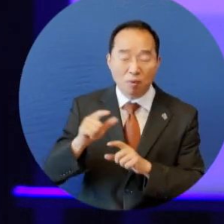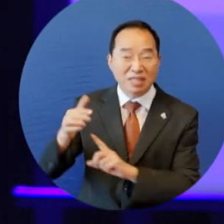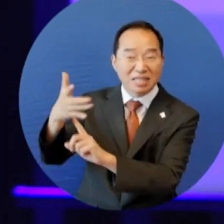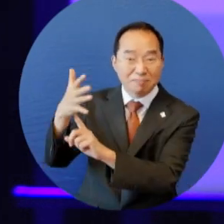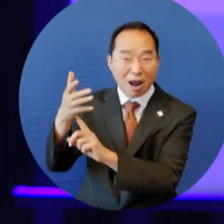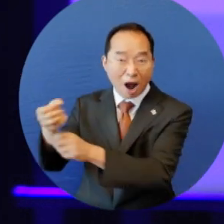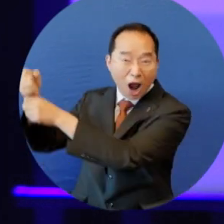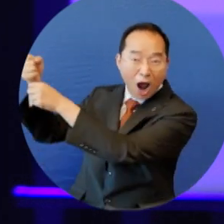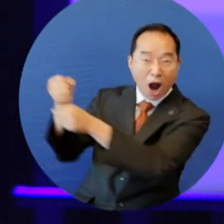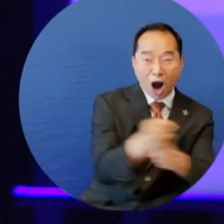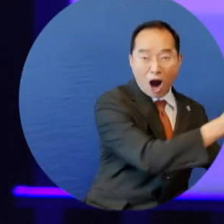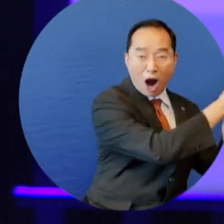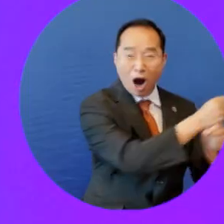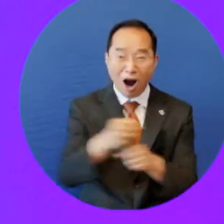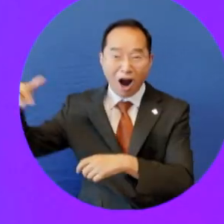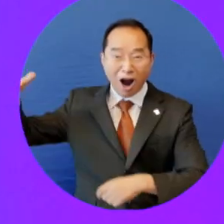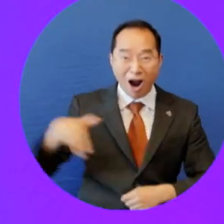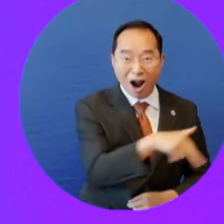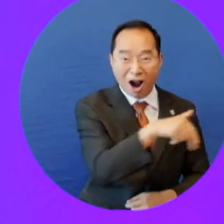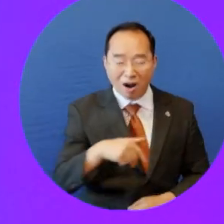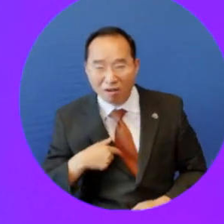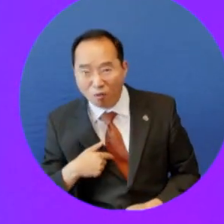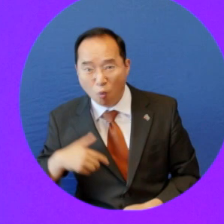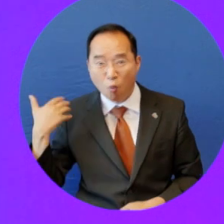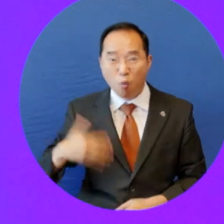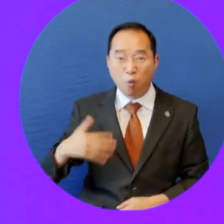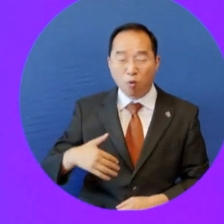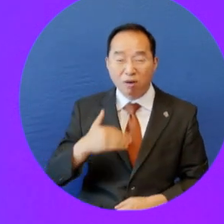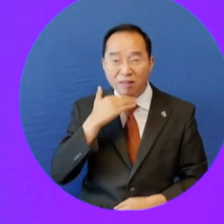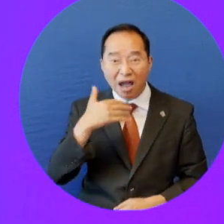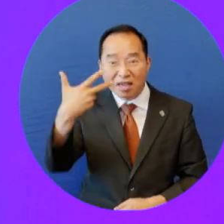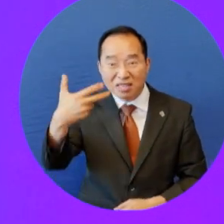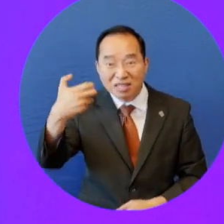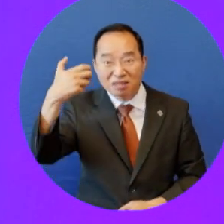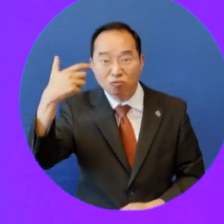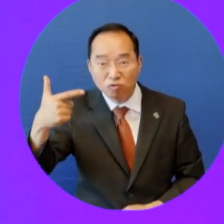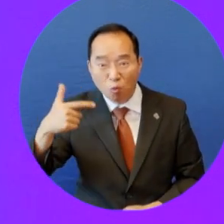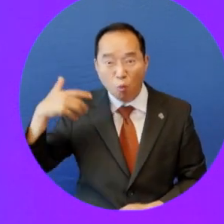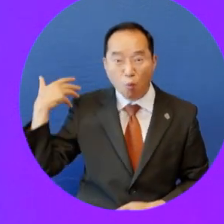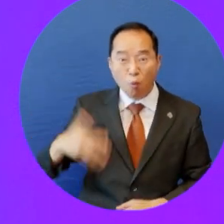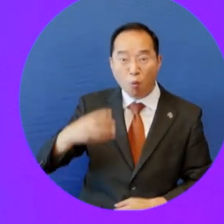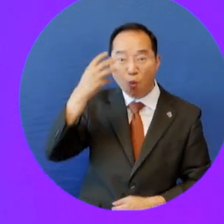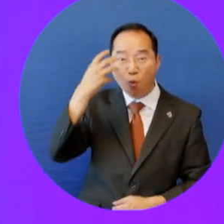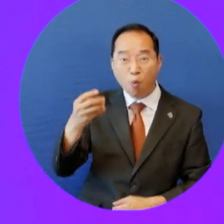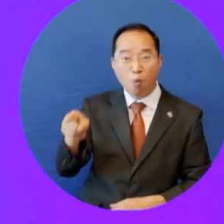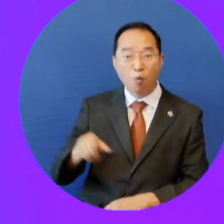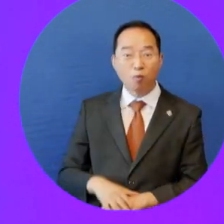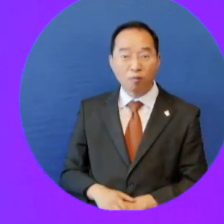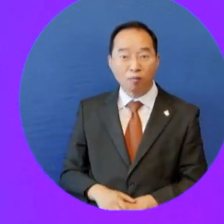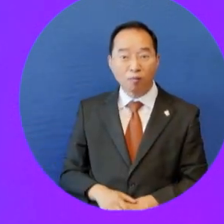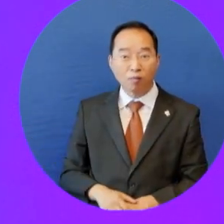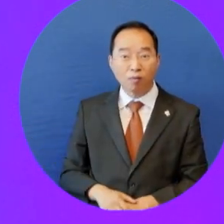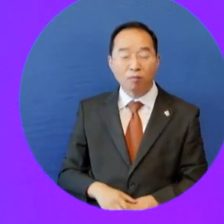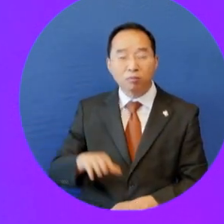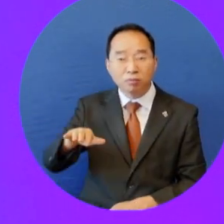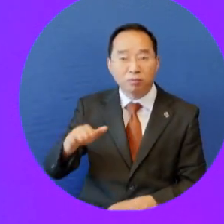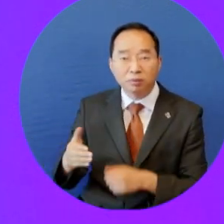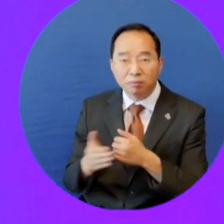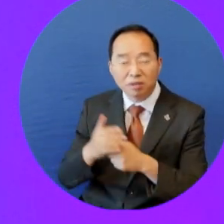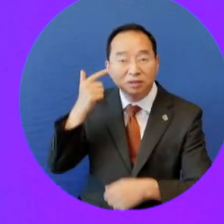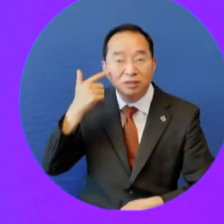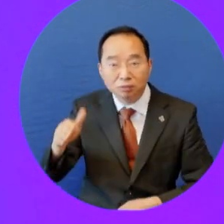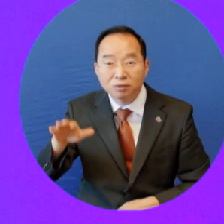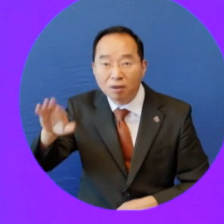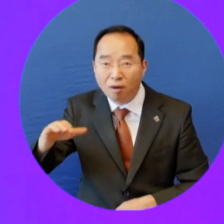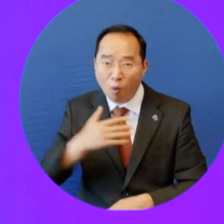어린아이처럼 깡총깡총 뛰어다니셨어요. 누구도 그분이 76세라고 믿을 수 없었습니다. 그분에게 어떤